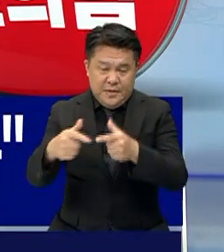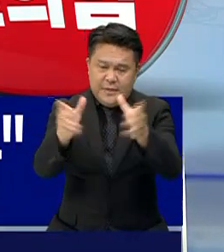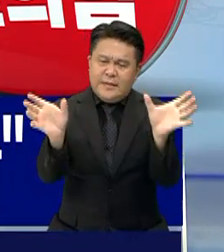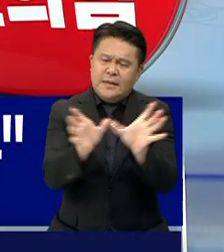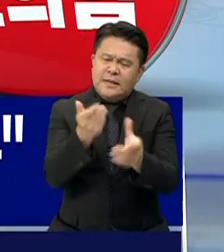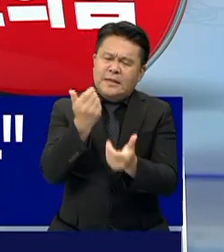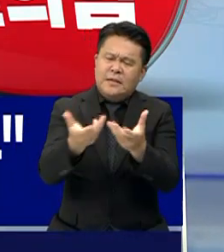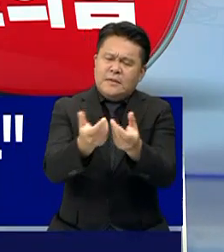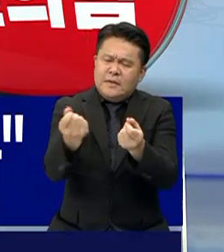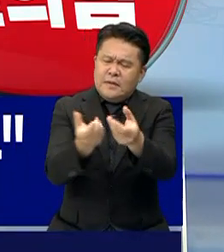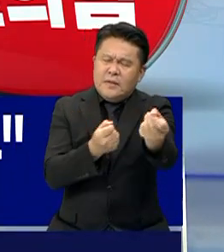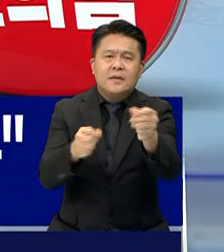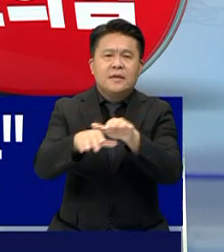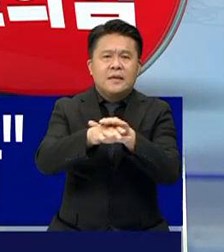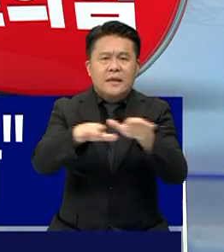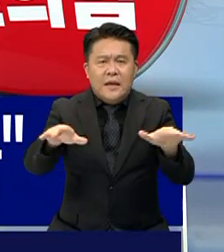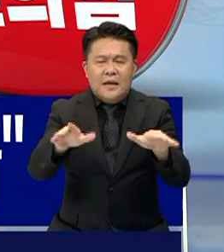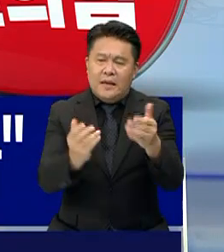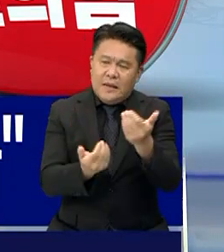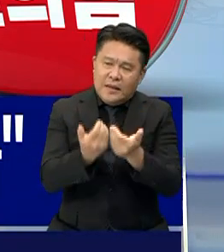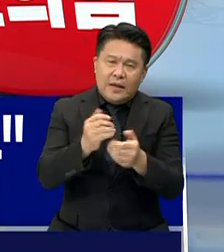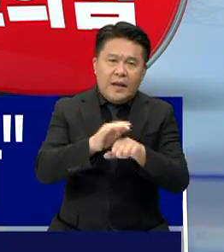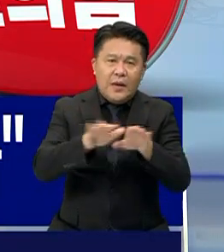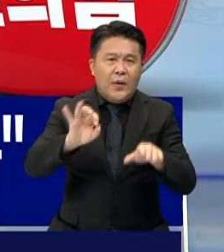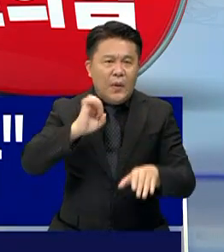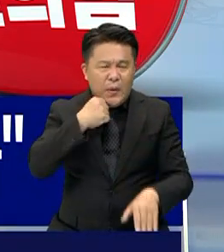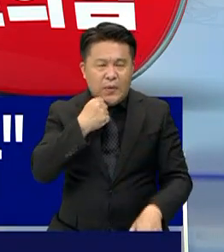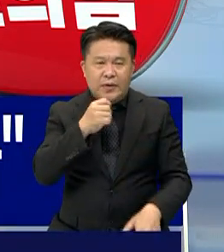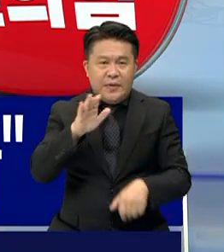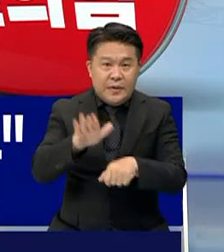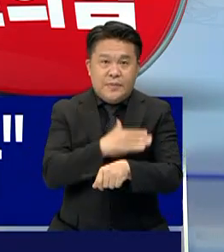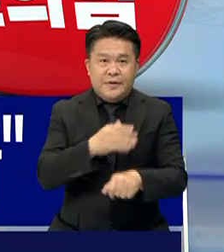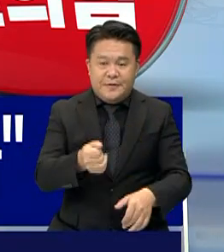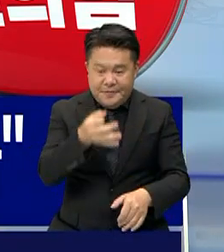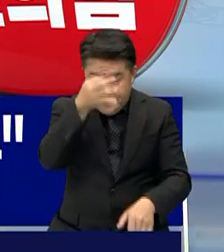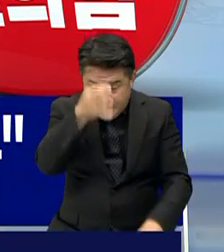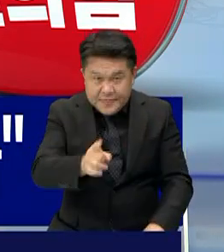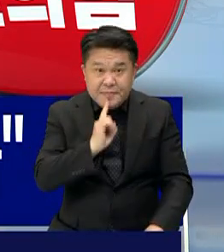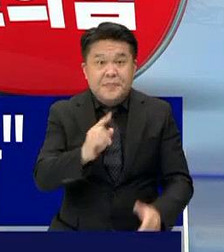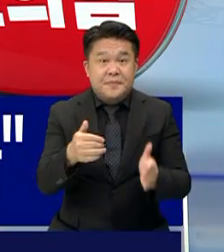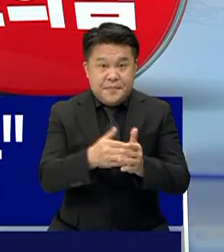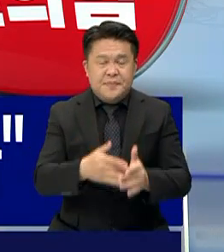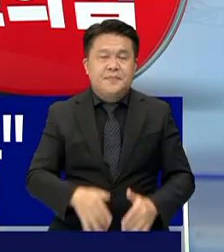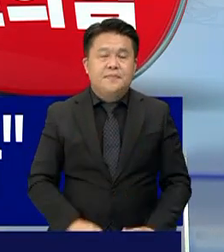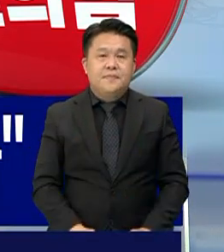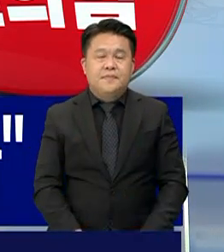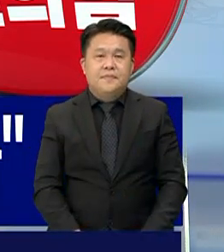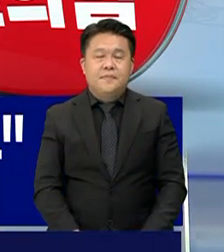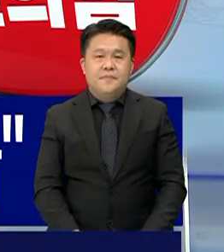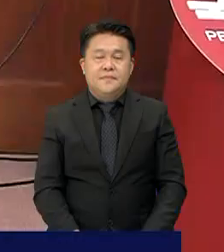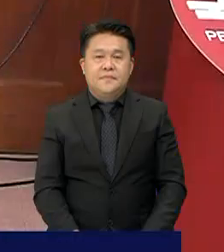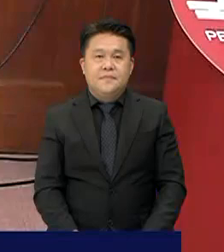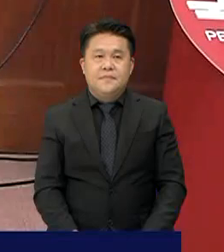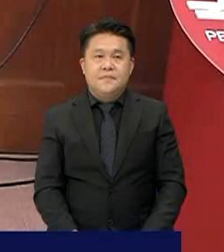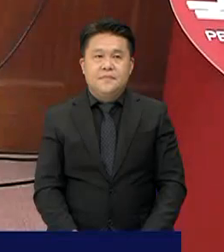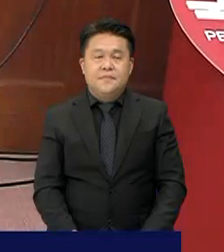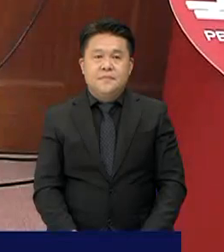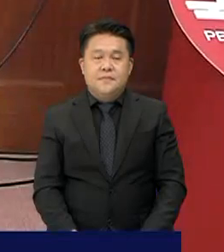갈등과 분열을 제대로 수습하지 못했다면서 허리 숙여 사과했습니다. 강청원 기자입니다.